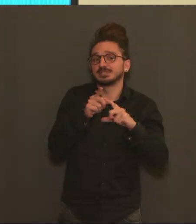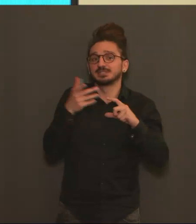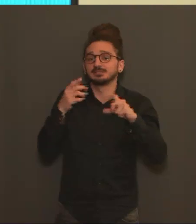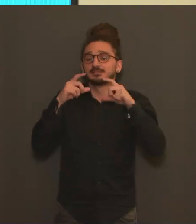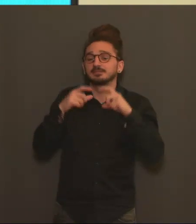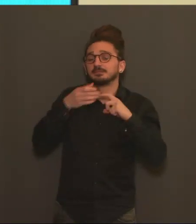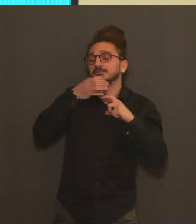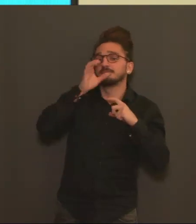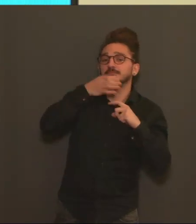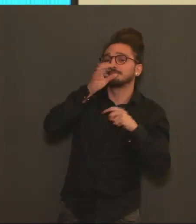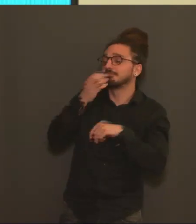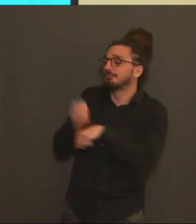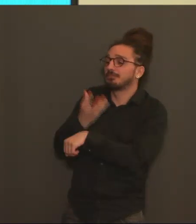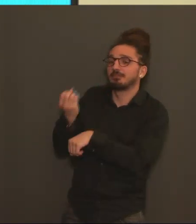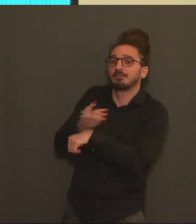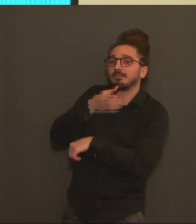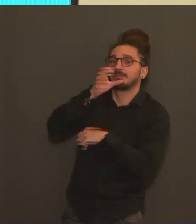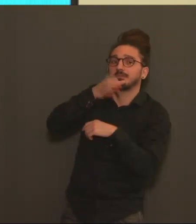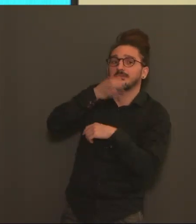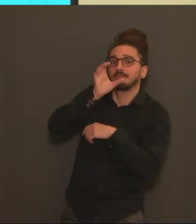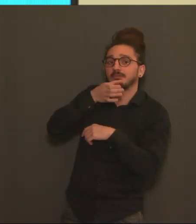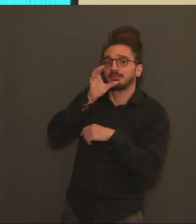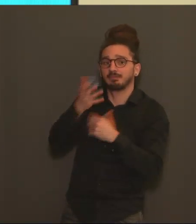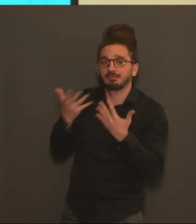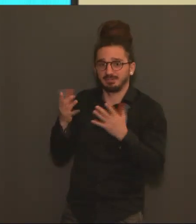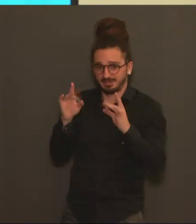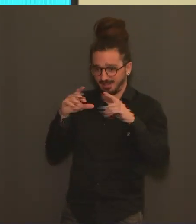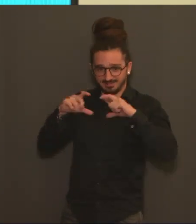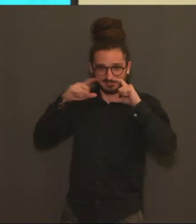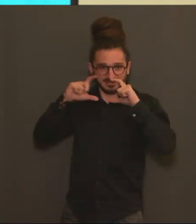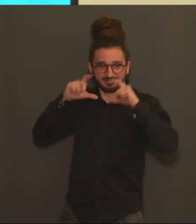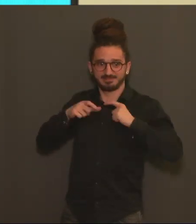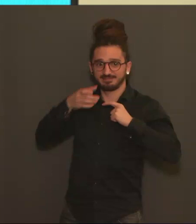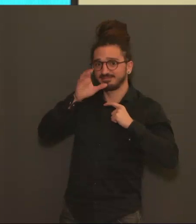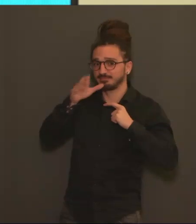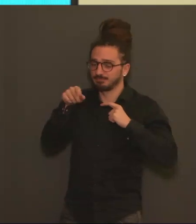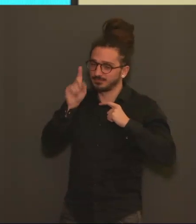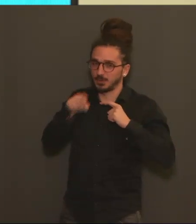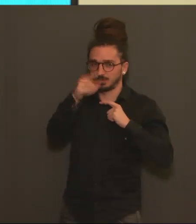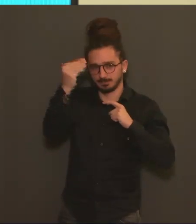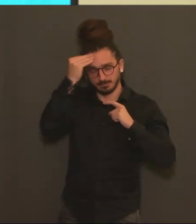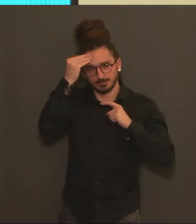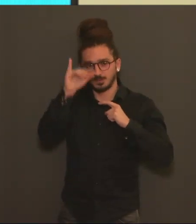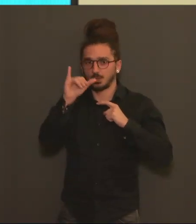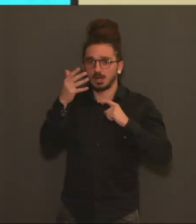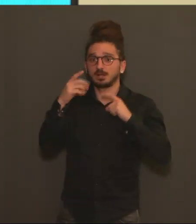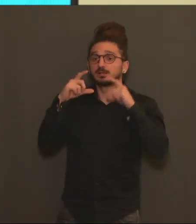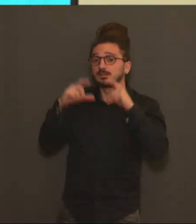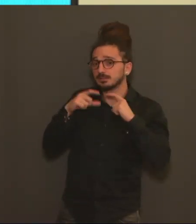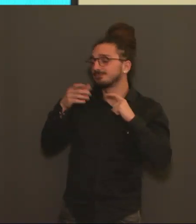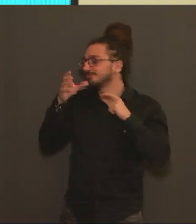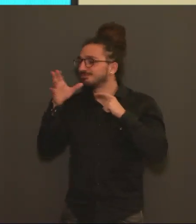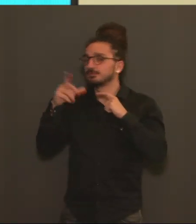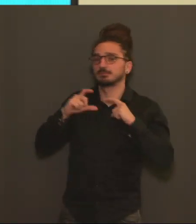et donc éventuellement le contaminer par les gouttelettes dont on a déjà largement parlé. Donc, si nous pouvons